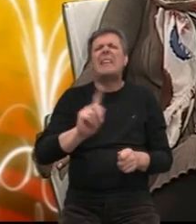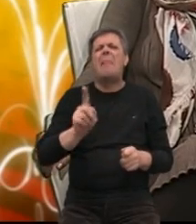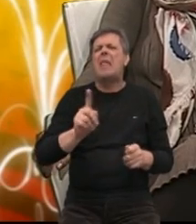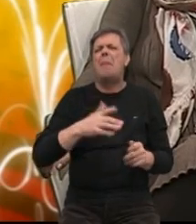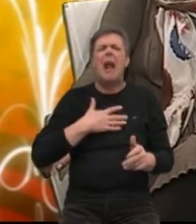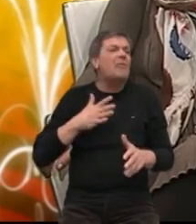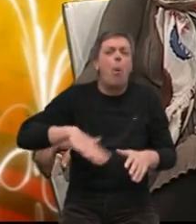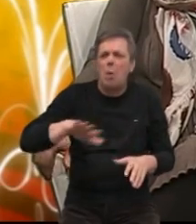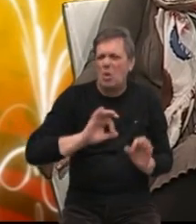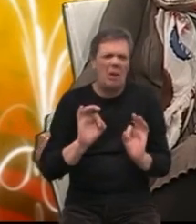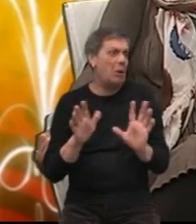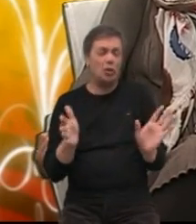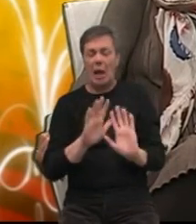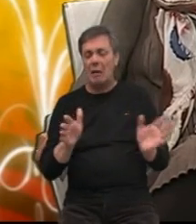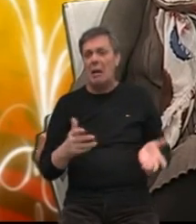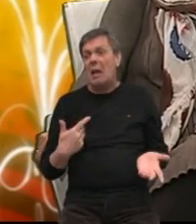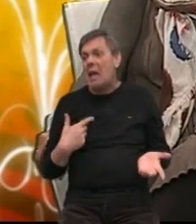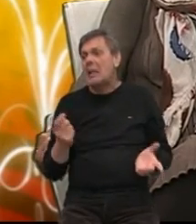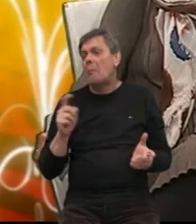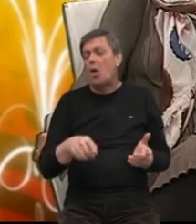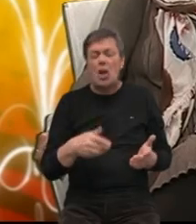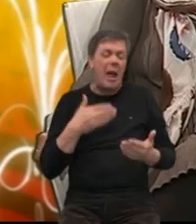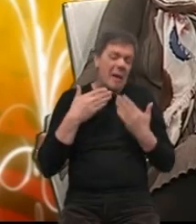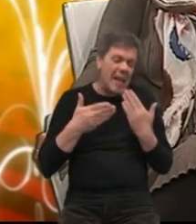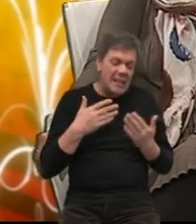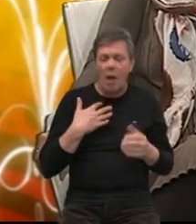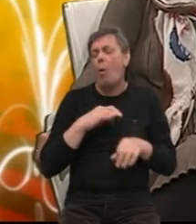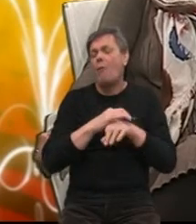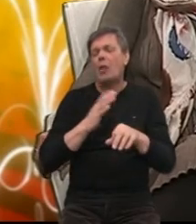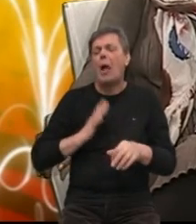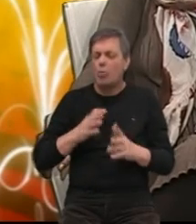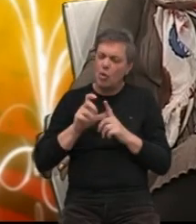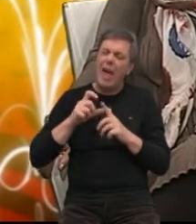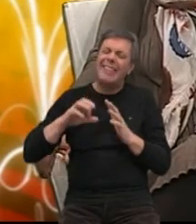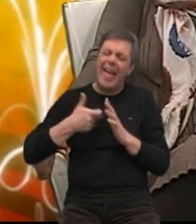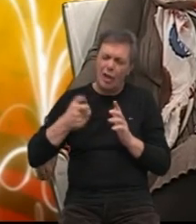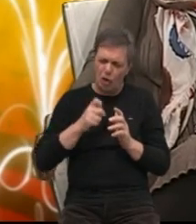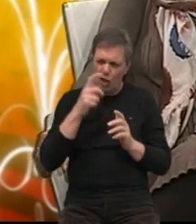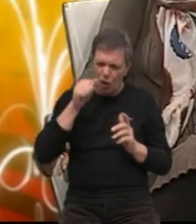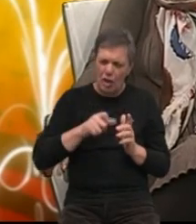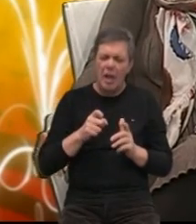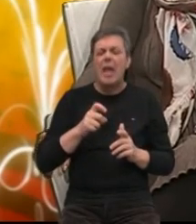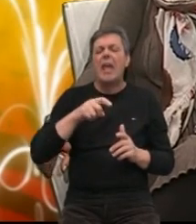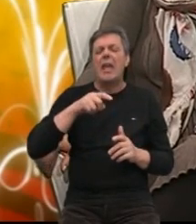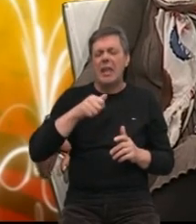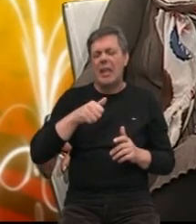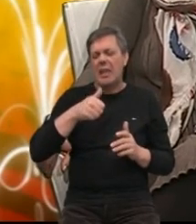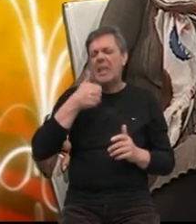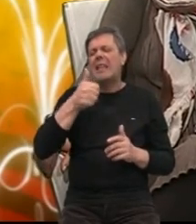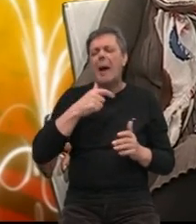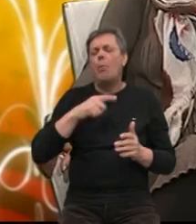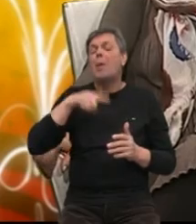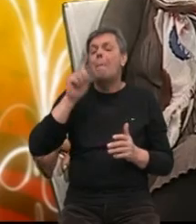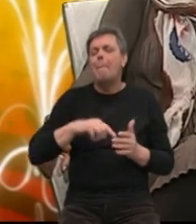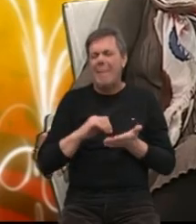na sastanke koje vodila gospođa Dajčić jedan puta mjesečno. To su nam jako ovako dali po jedan sat.